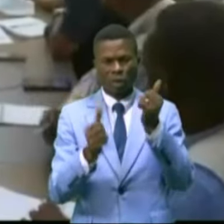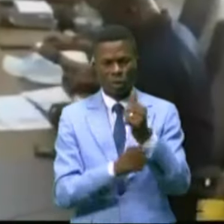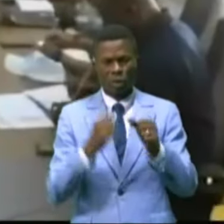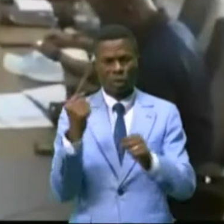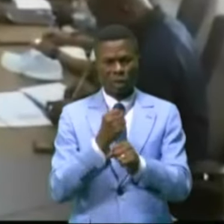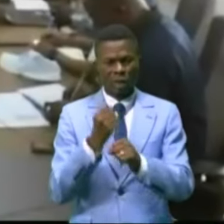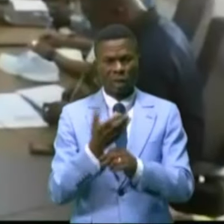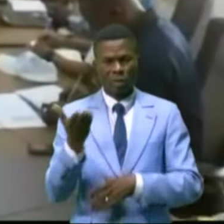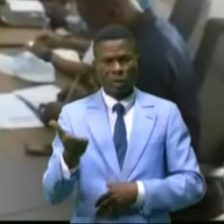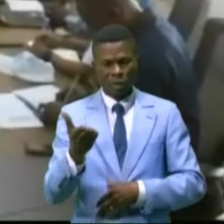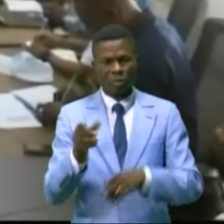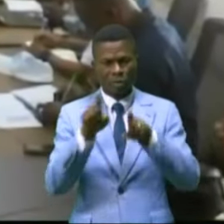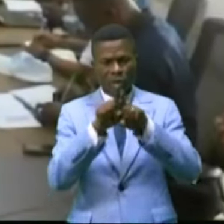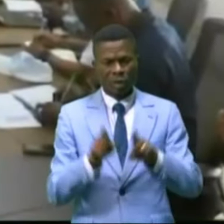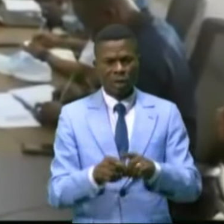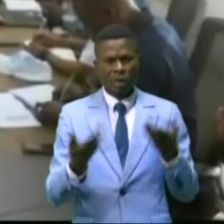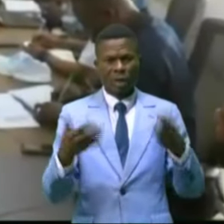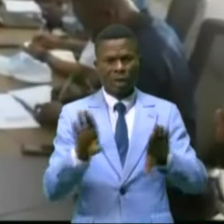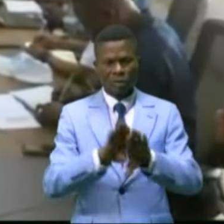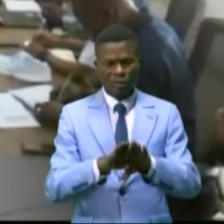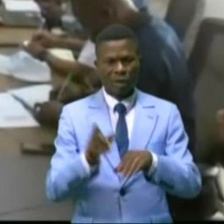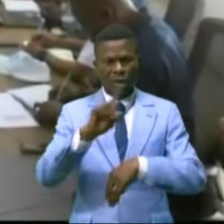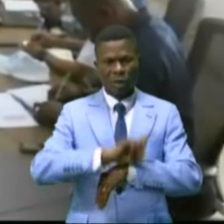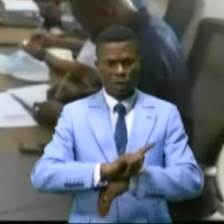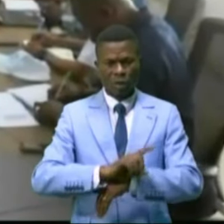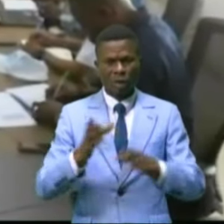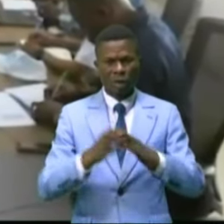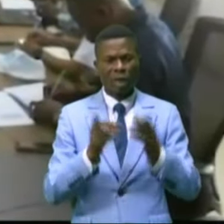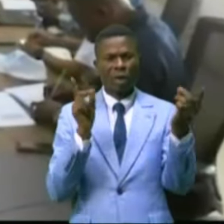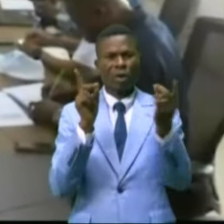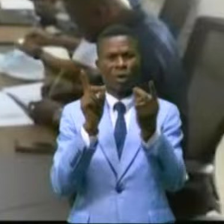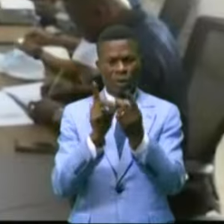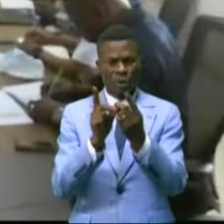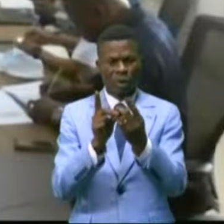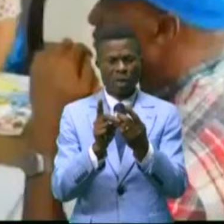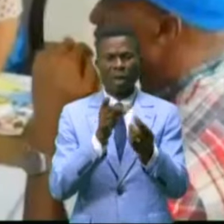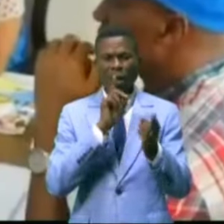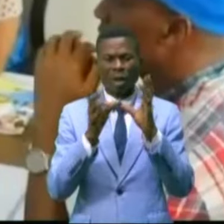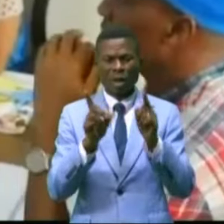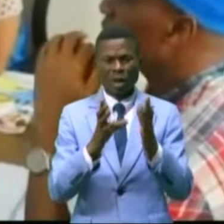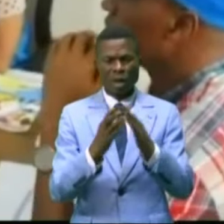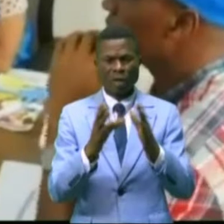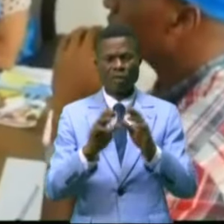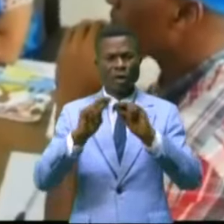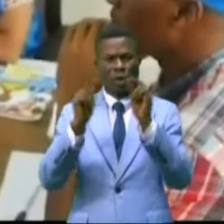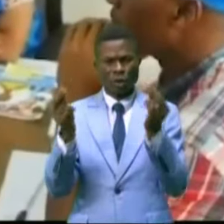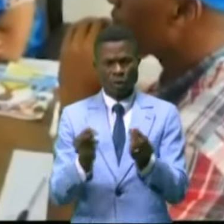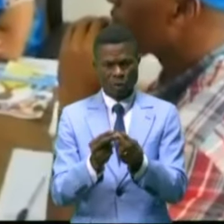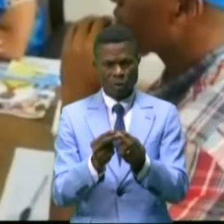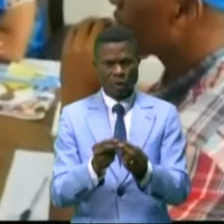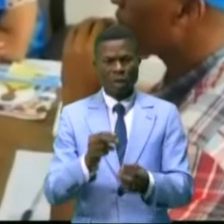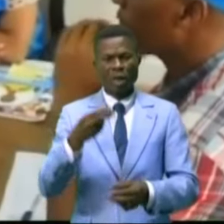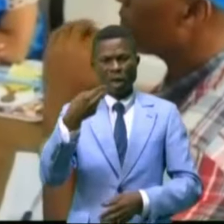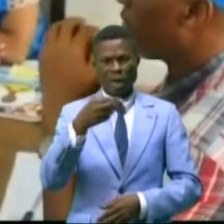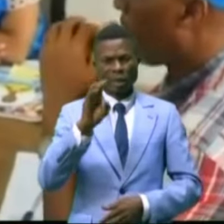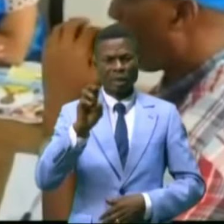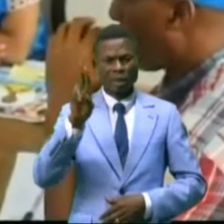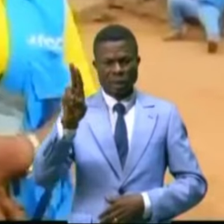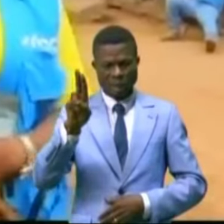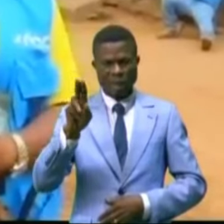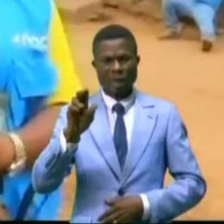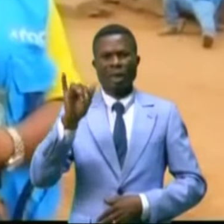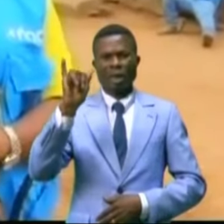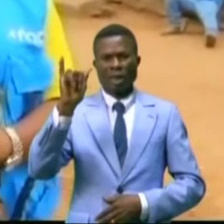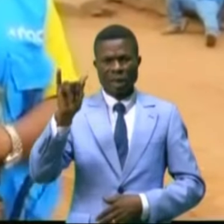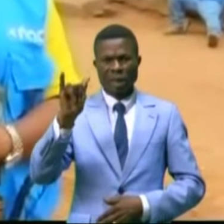d'intervention elle a également clôturé sa journée par une rencontre que l' a eu avec le staff HCR Yakoma la